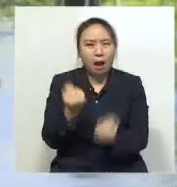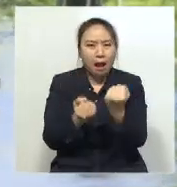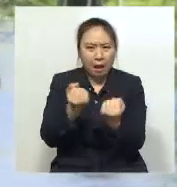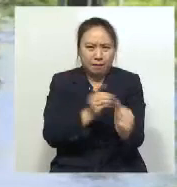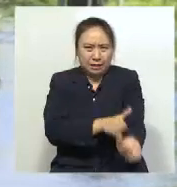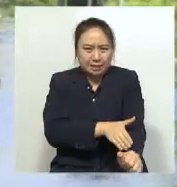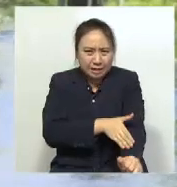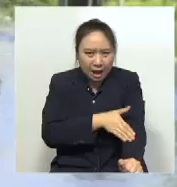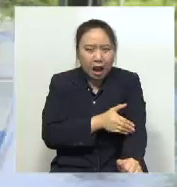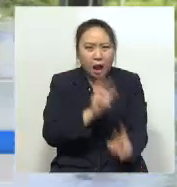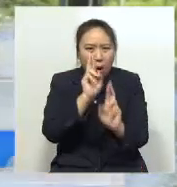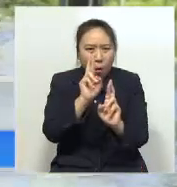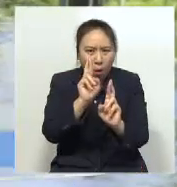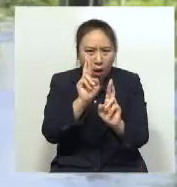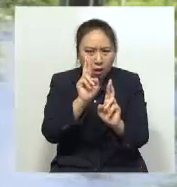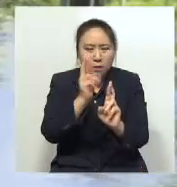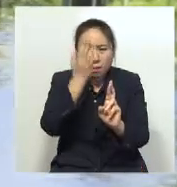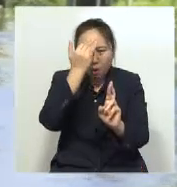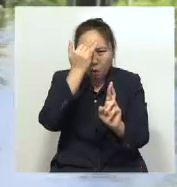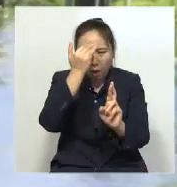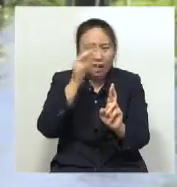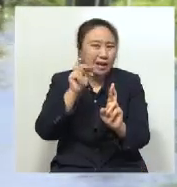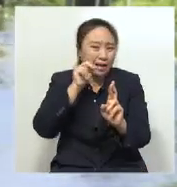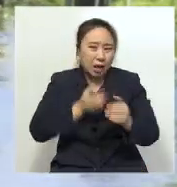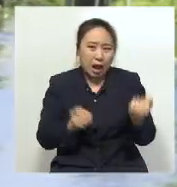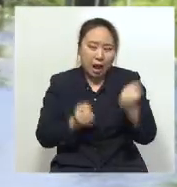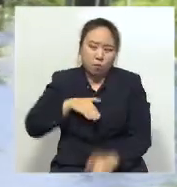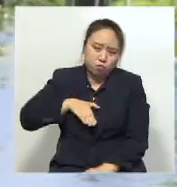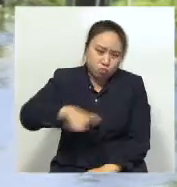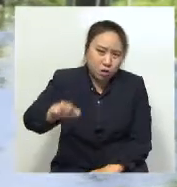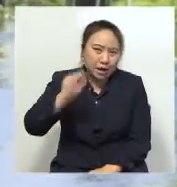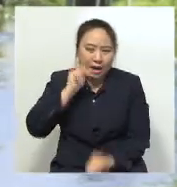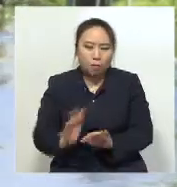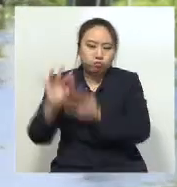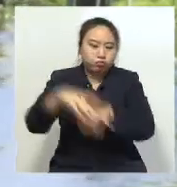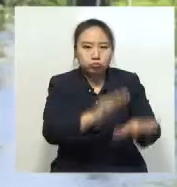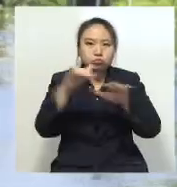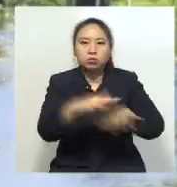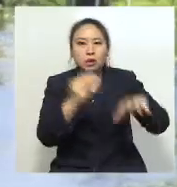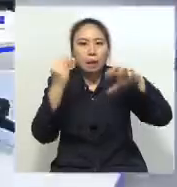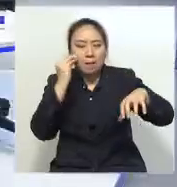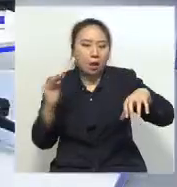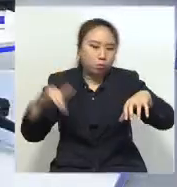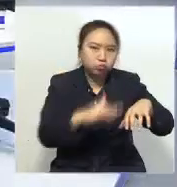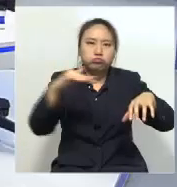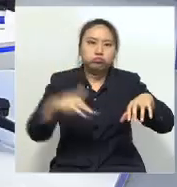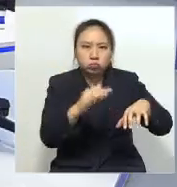ถช้าๆแล้วก็ระมัดระวังค่ะเพื่อไม่ให้เกิดคลื่นน้ำซัดสู่บ้านเรือนของประชาชนที่อยู่ติดริมถนนค่